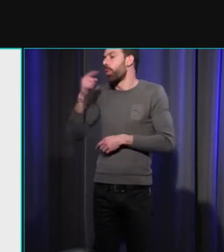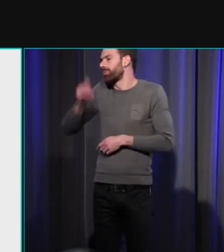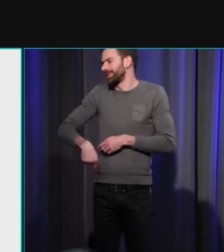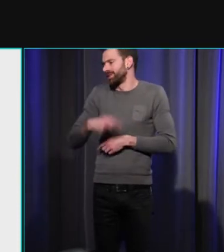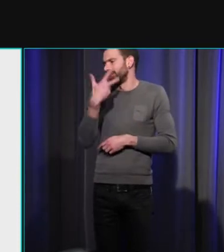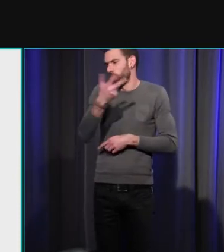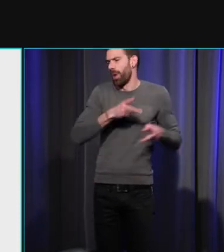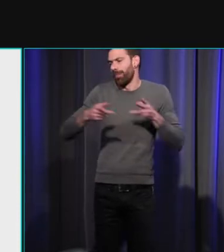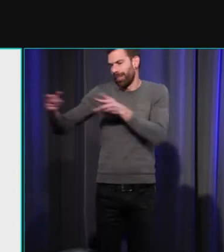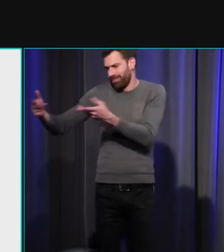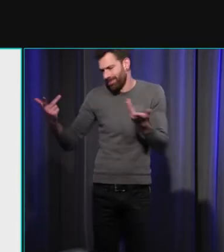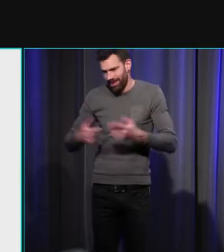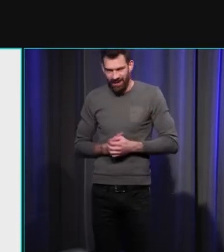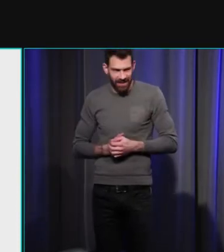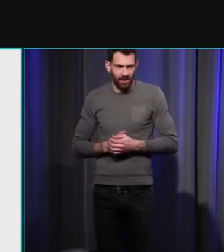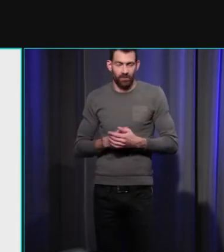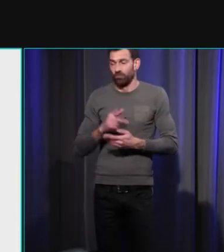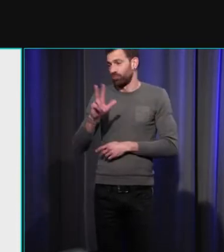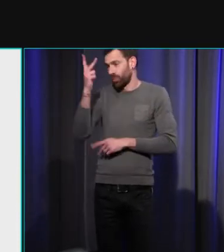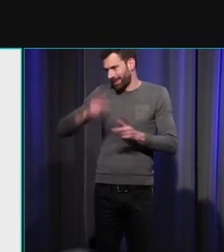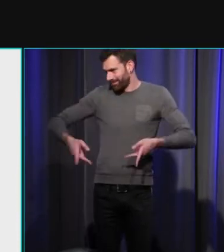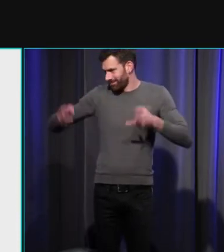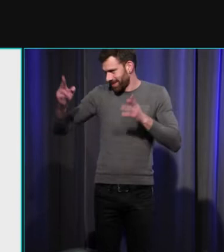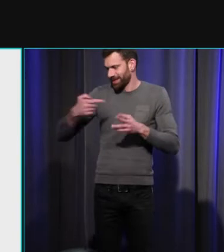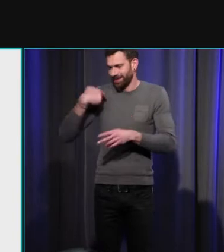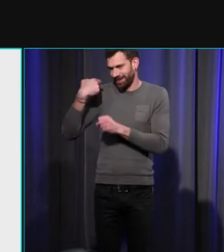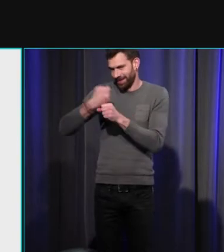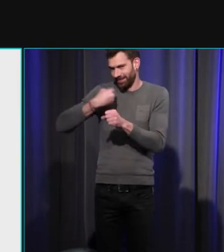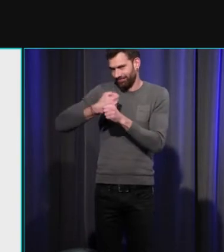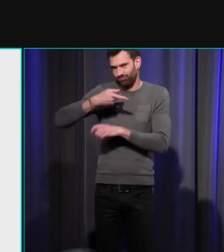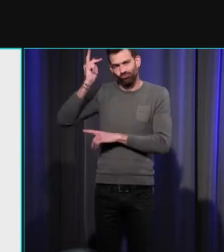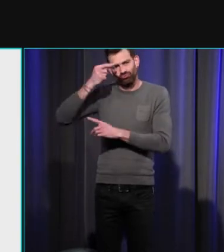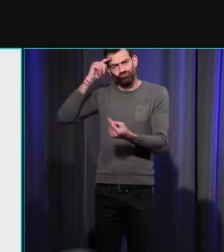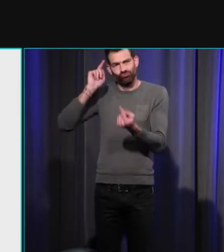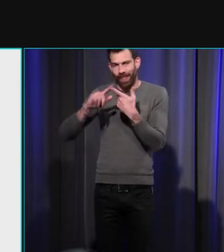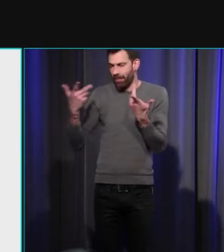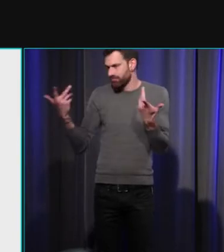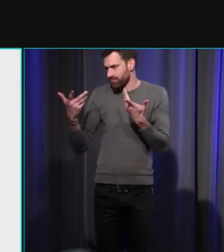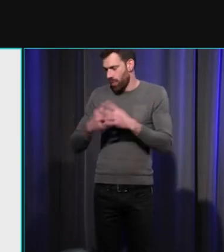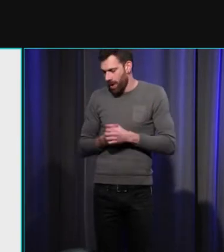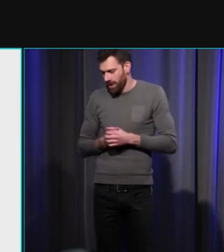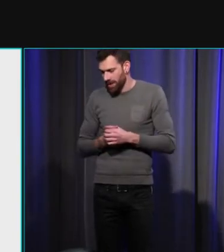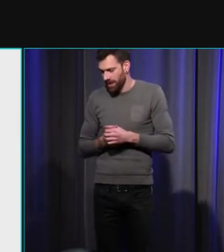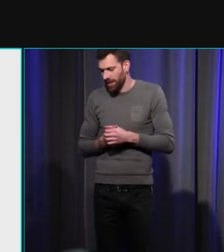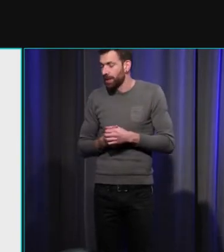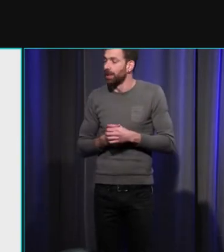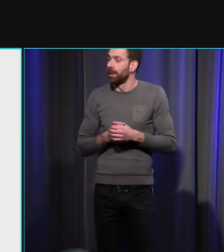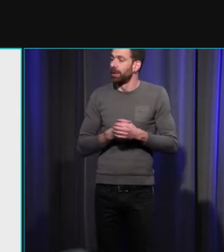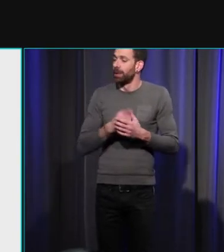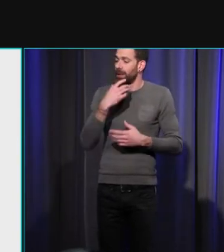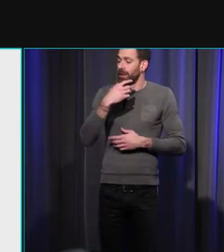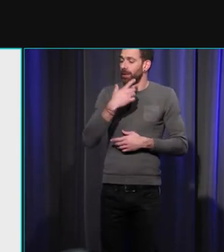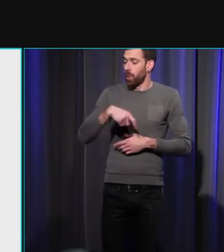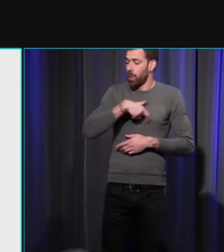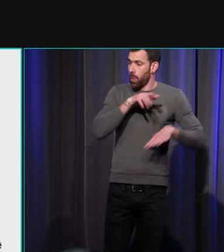est bien dans une troisième partie nous essaierons de travailler sur les relations complexes entre la croisade et